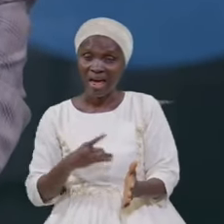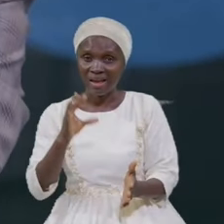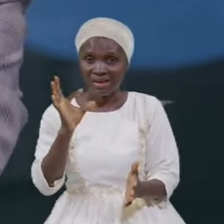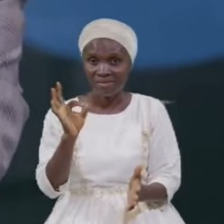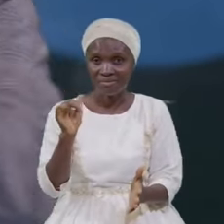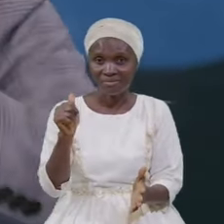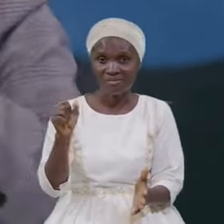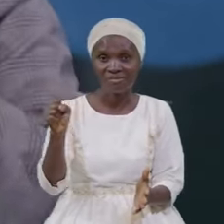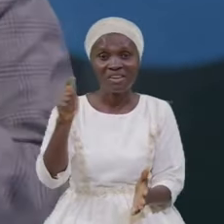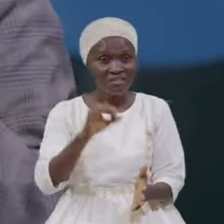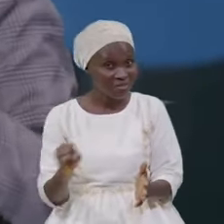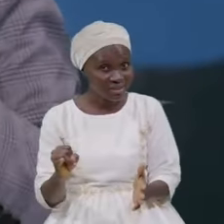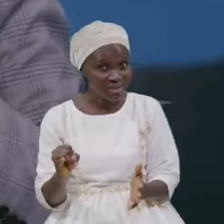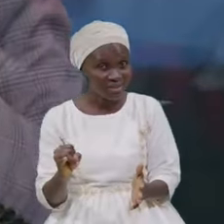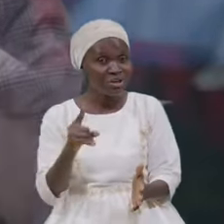que la colère est là?